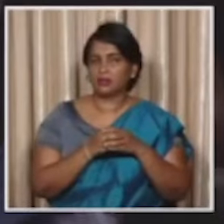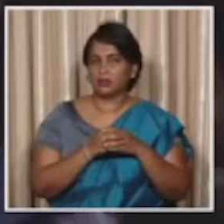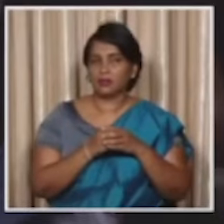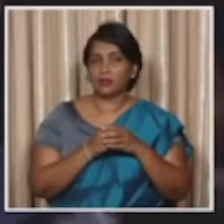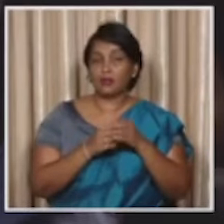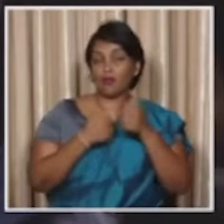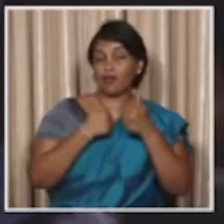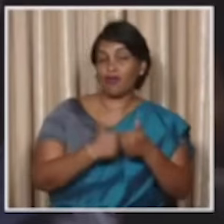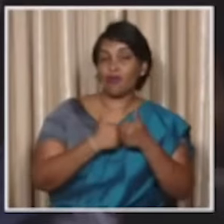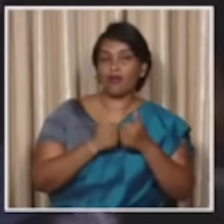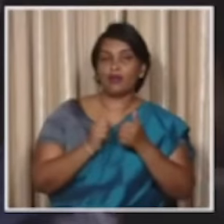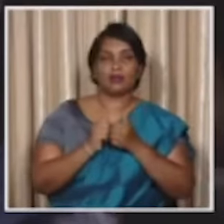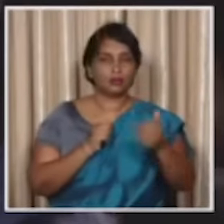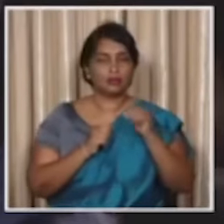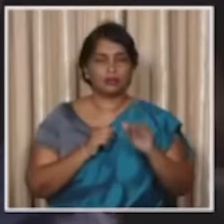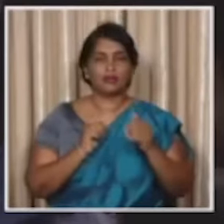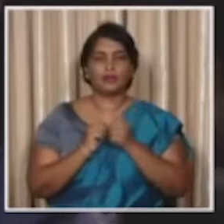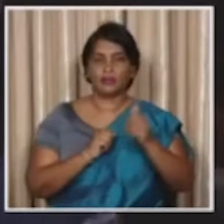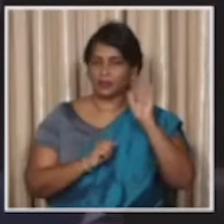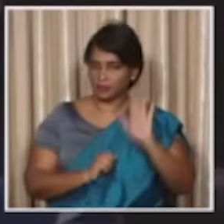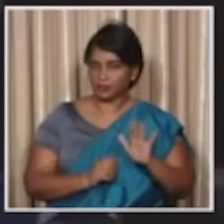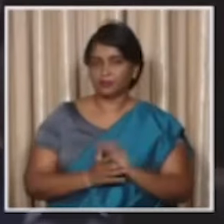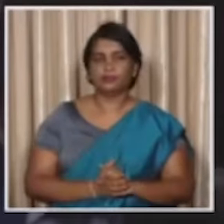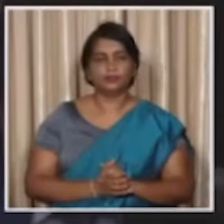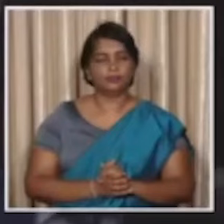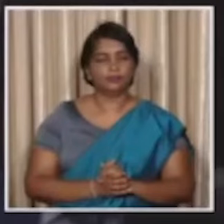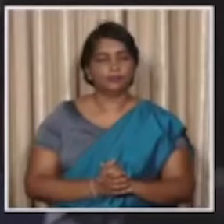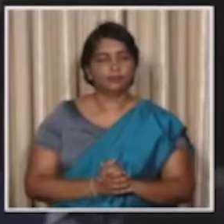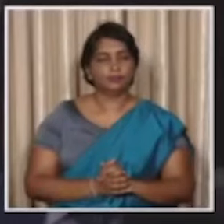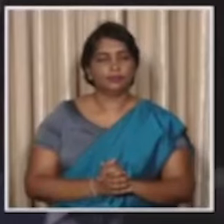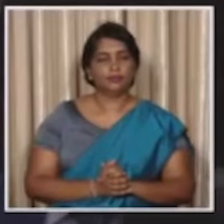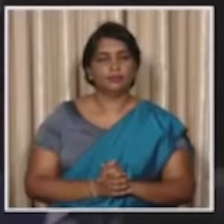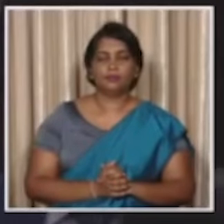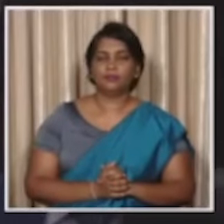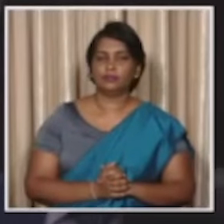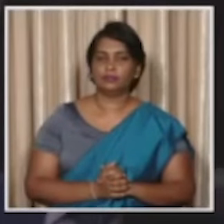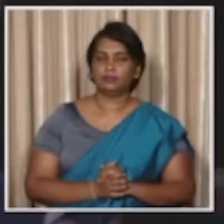සුදු චරිත බවට පත් කරන මෙහෙයුමක් ක්‍රියාත්මක වෙලා තියෙනවා.